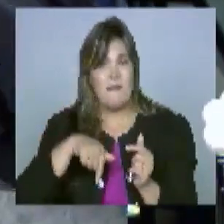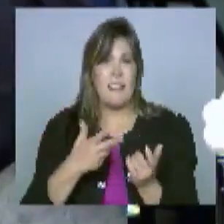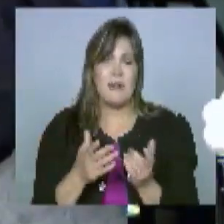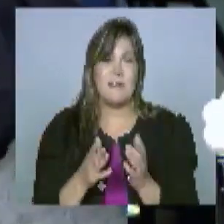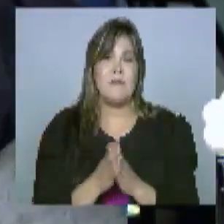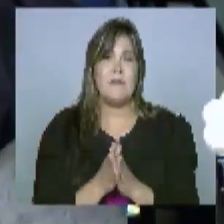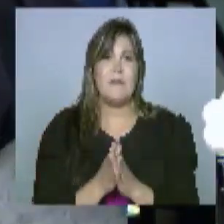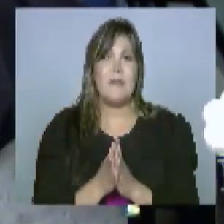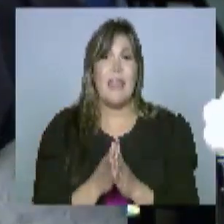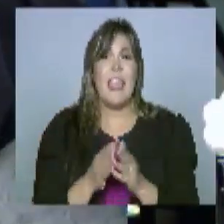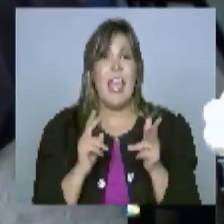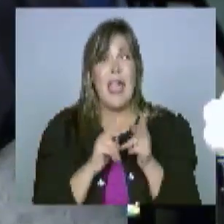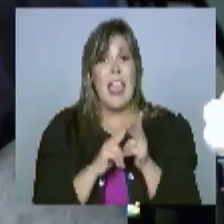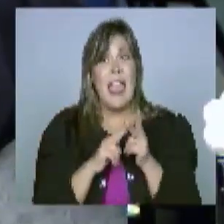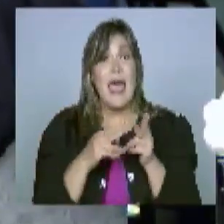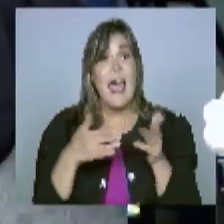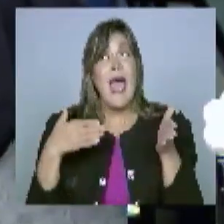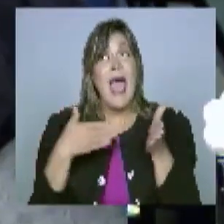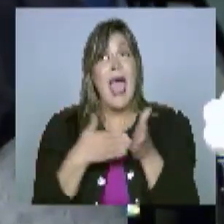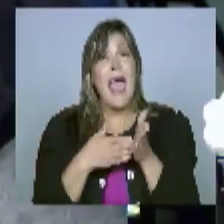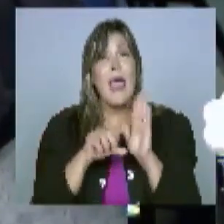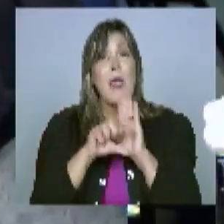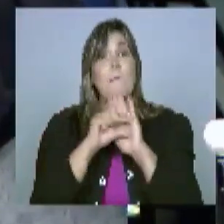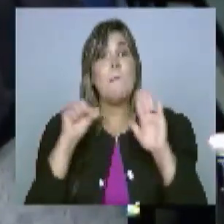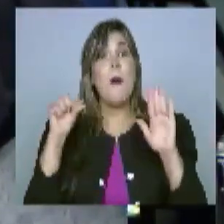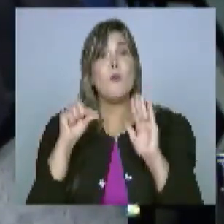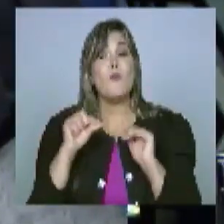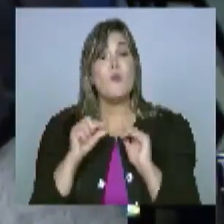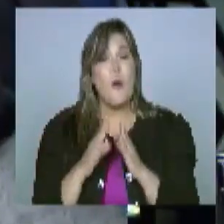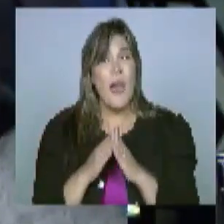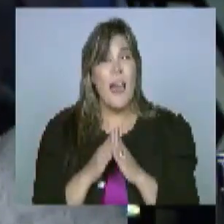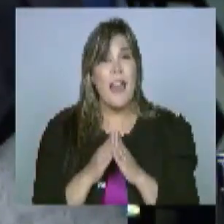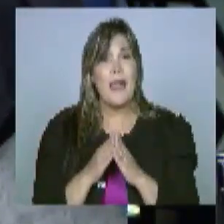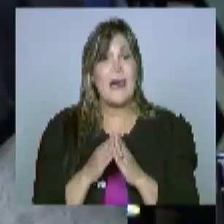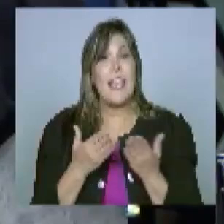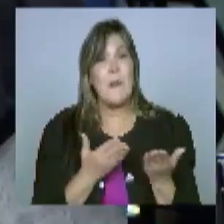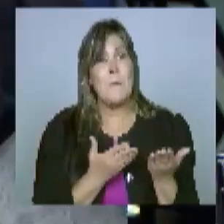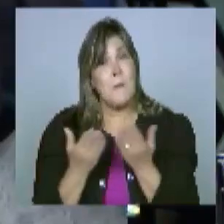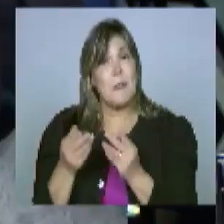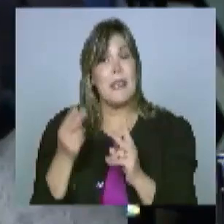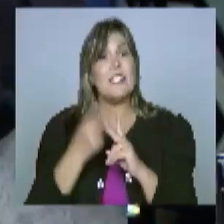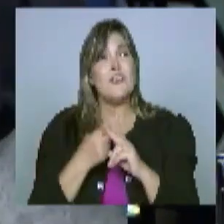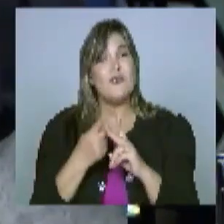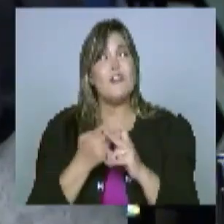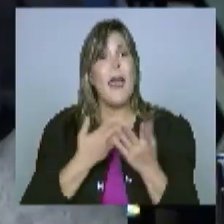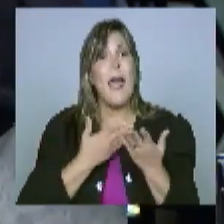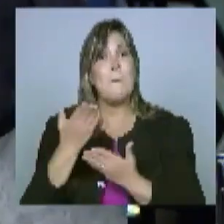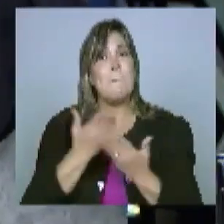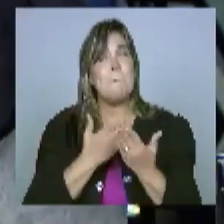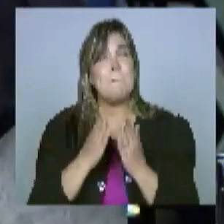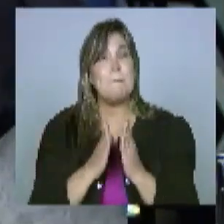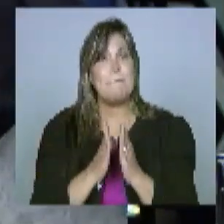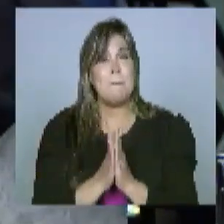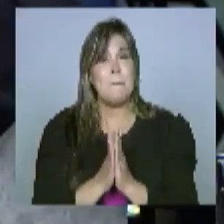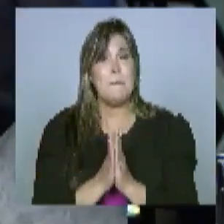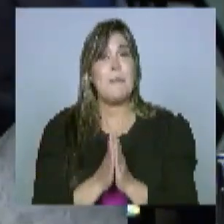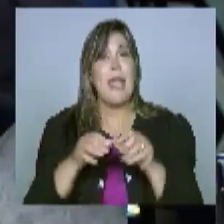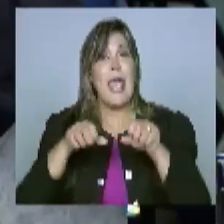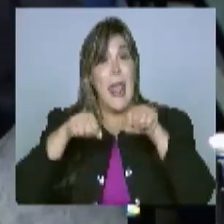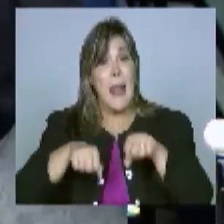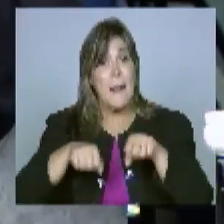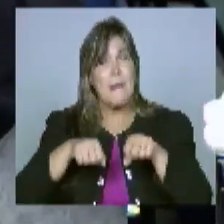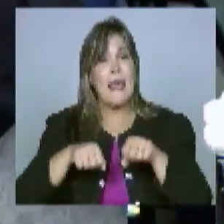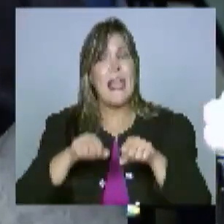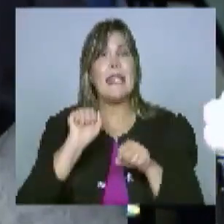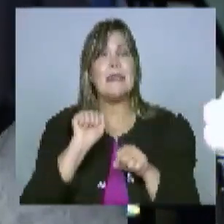بقى لل لشعبنا المبارك دي نقطه الاباء الكهنه دي نقطه ثانيه المجالس الاكليريكيه دي نقطه